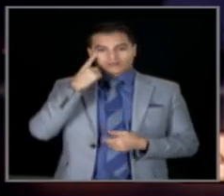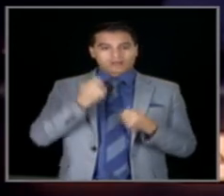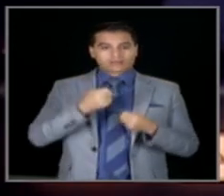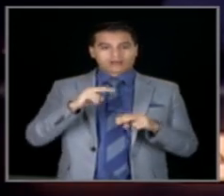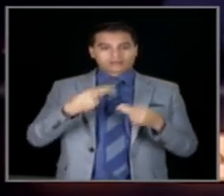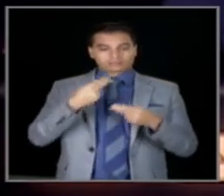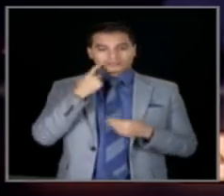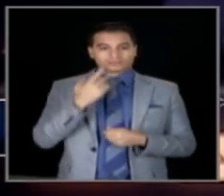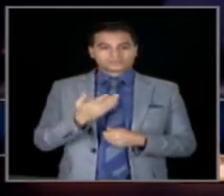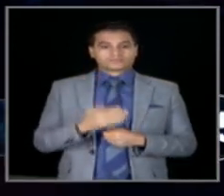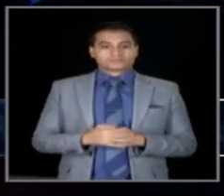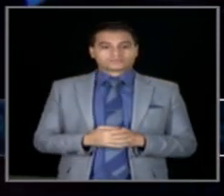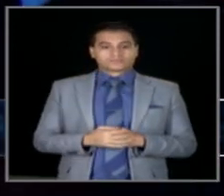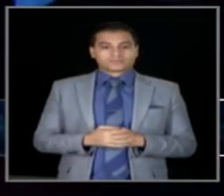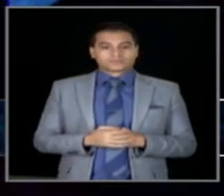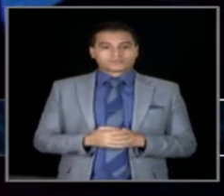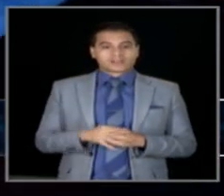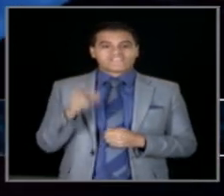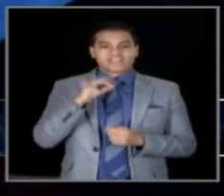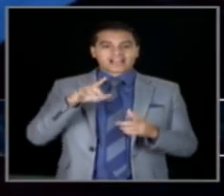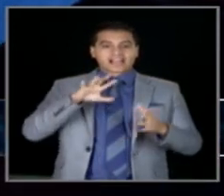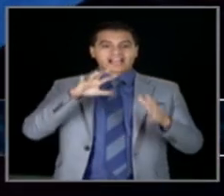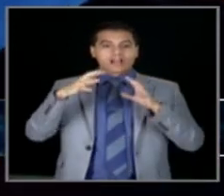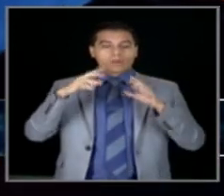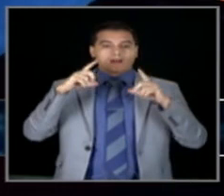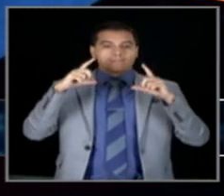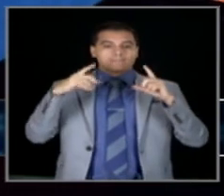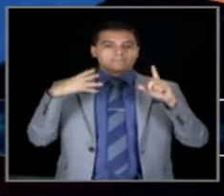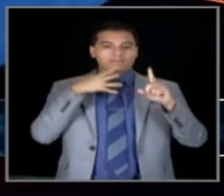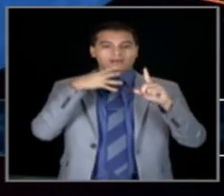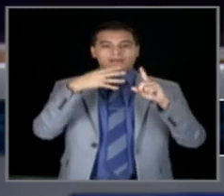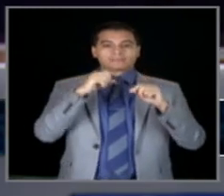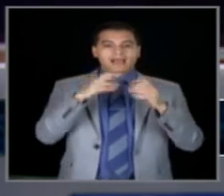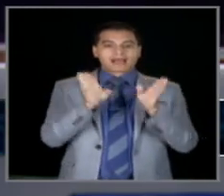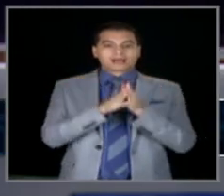الضغط كاونتر. إلى أي كوكب يتبع قمر ليدا؟